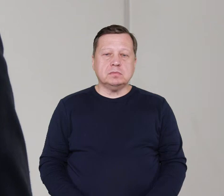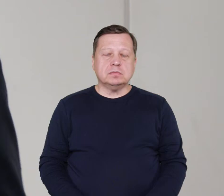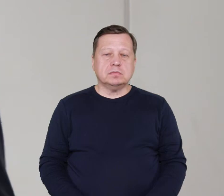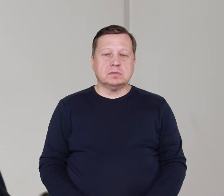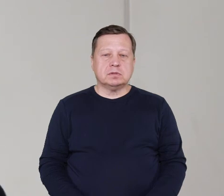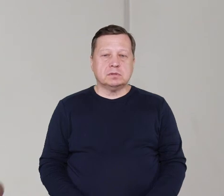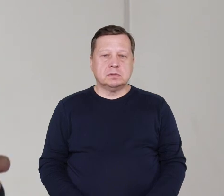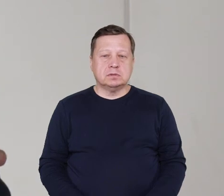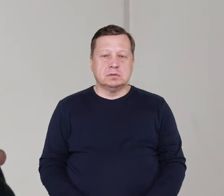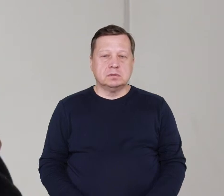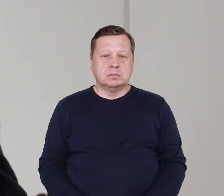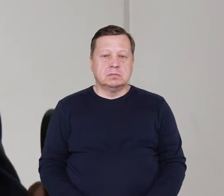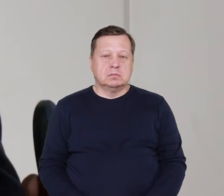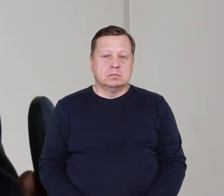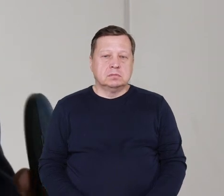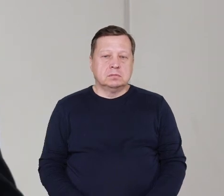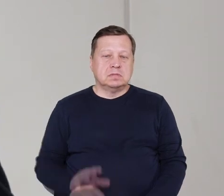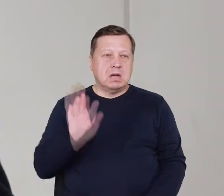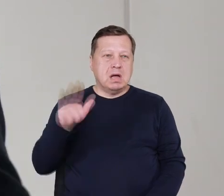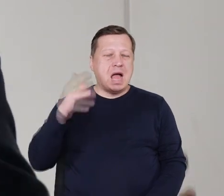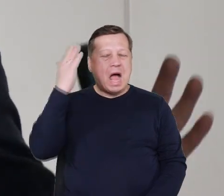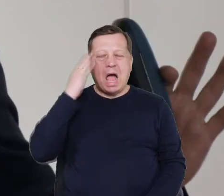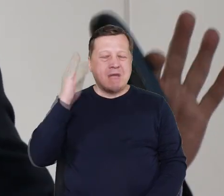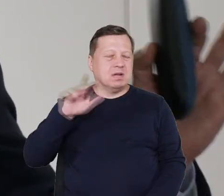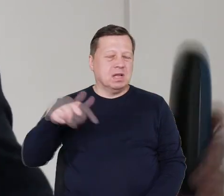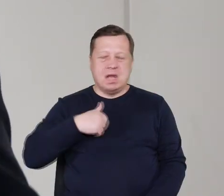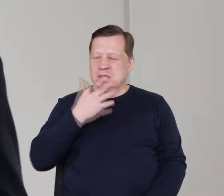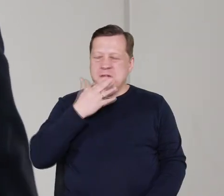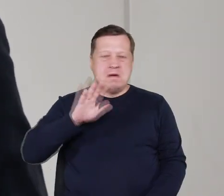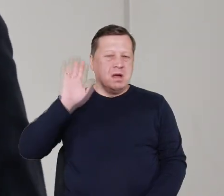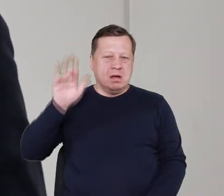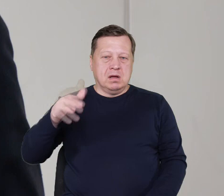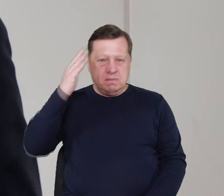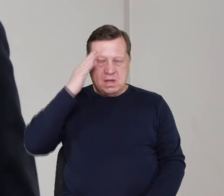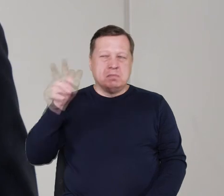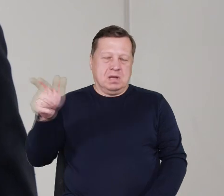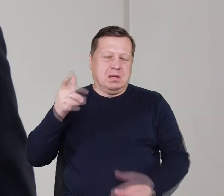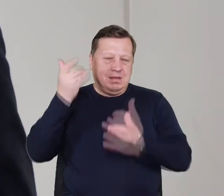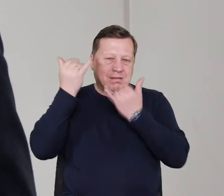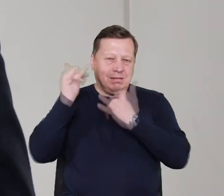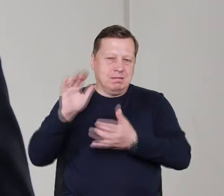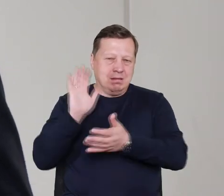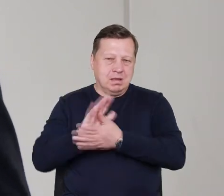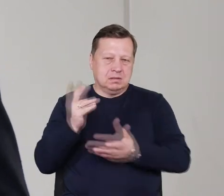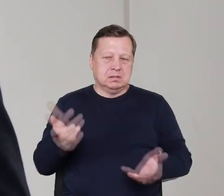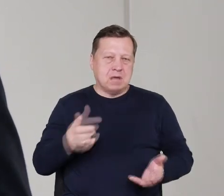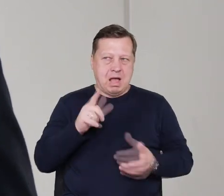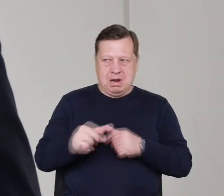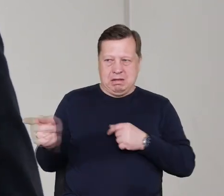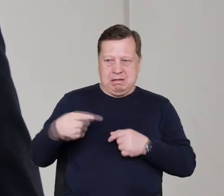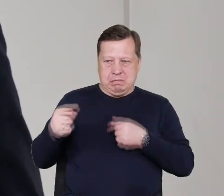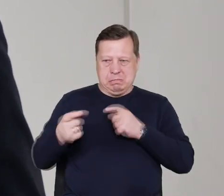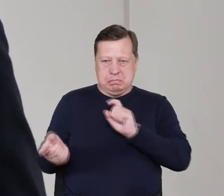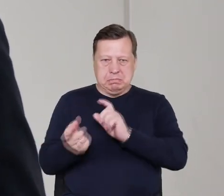uchodźców ja nie mówię już o tych tam afgańczyka sprawdzał ktoś w ogóle jakiś kosmici dla nas także zapomnieliśmy zupełnie